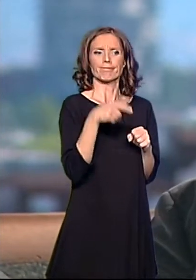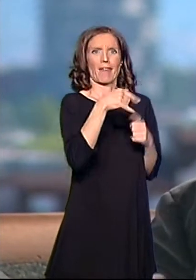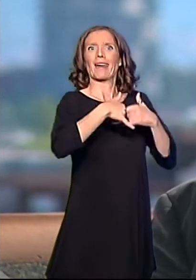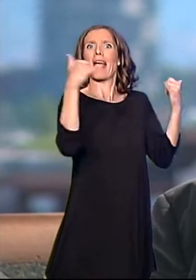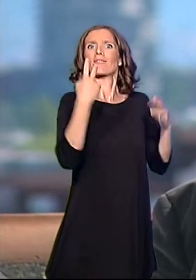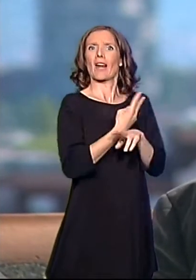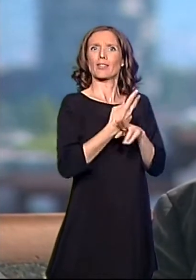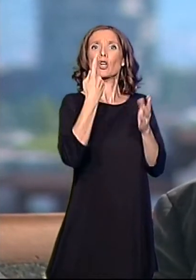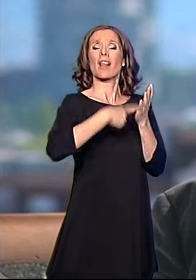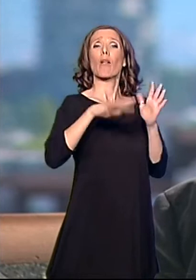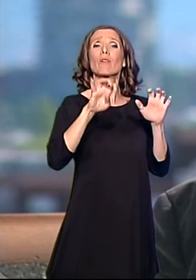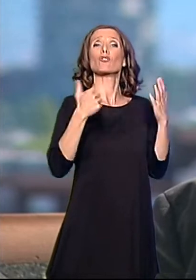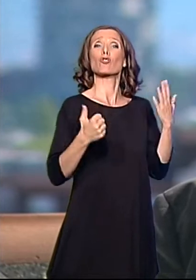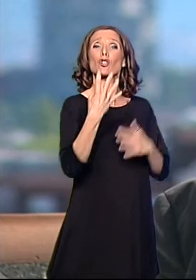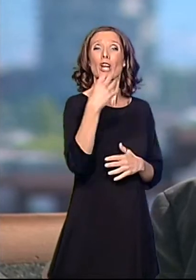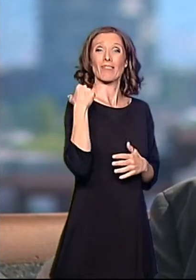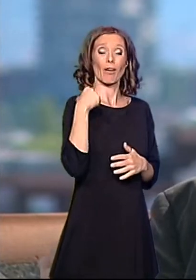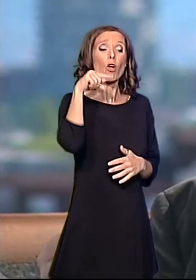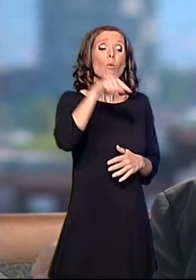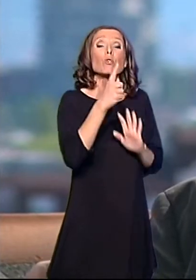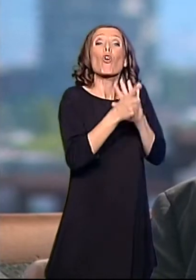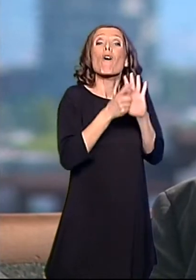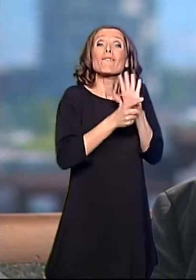godine, u trenutku kada